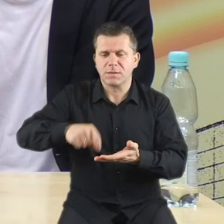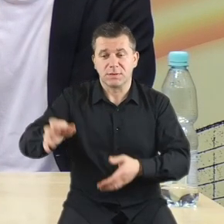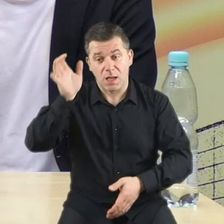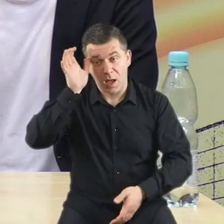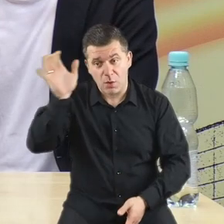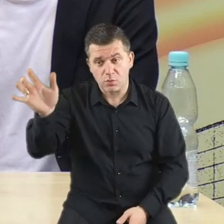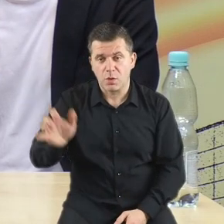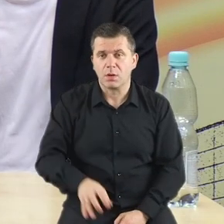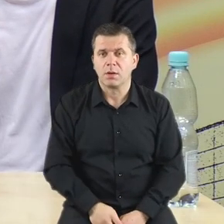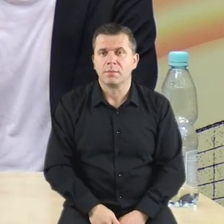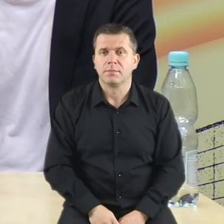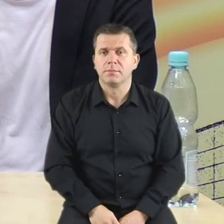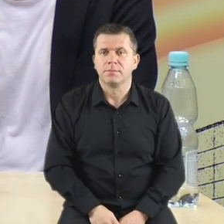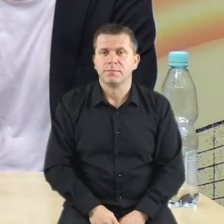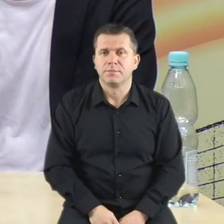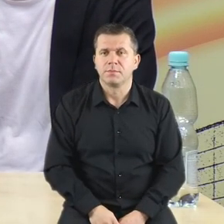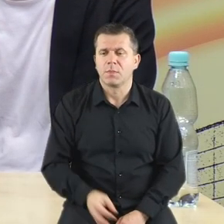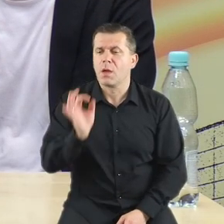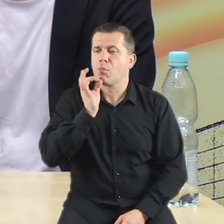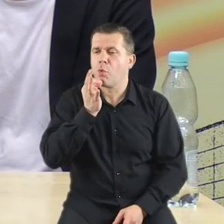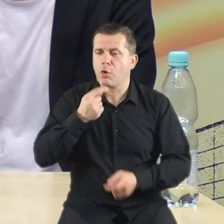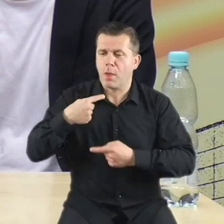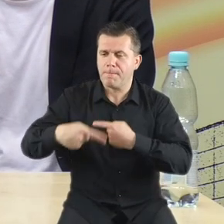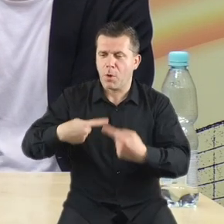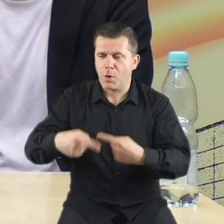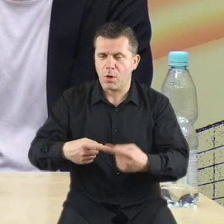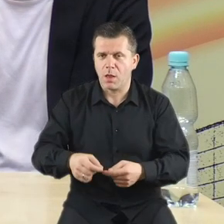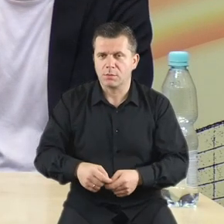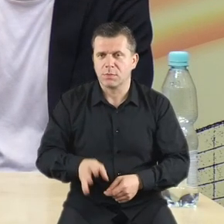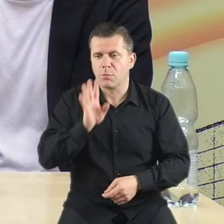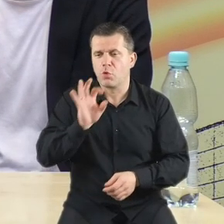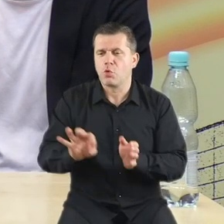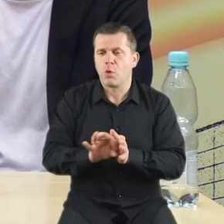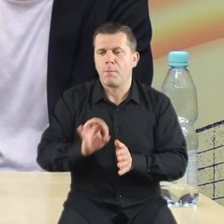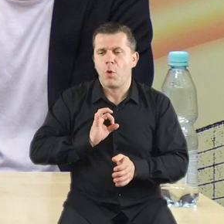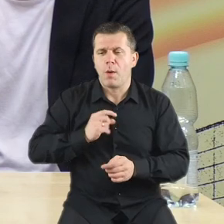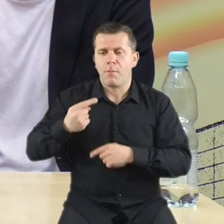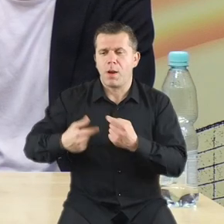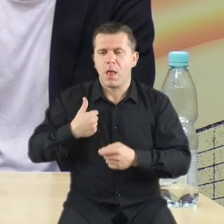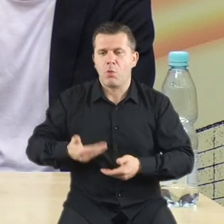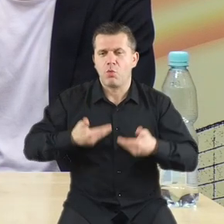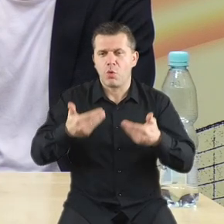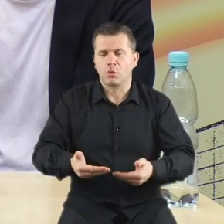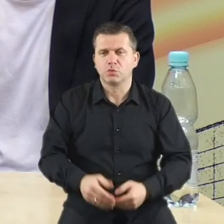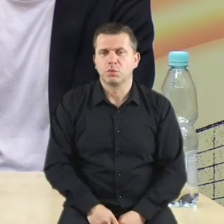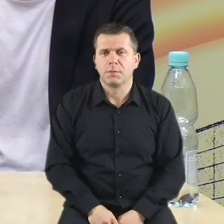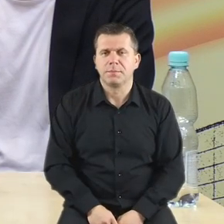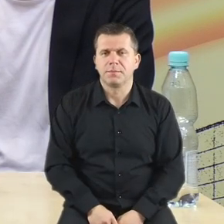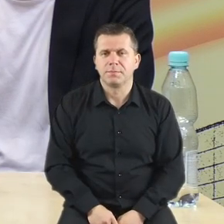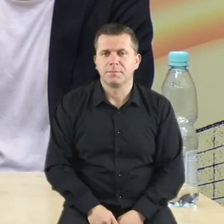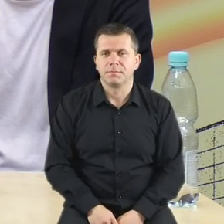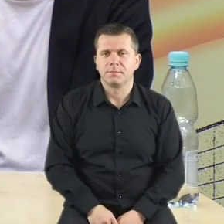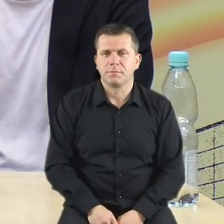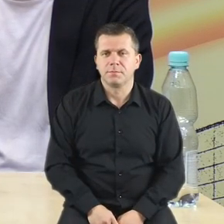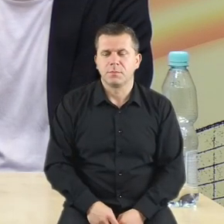młodego pokolenia, a w relacji do mojego pokolenia, ja się urodziłem no trochę po II